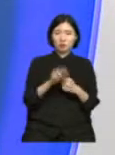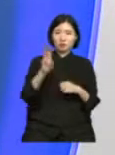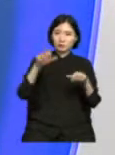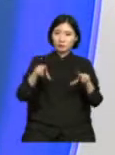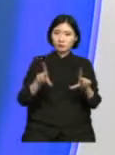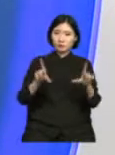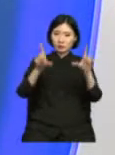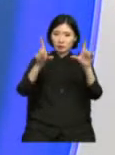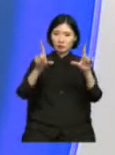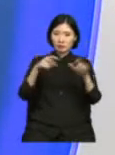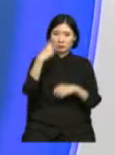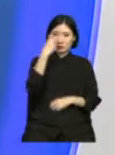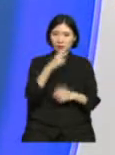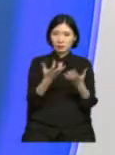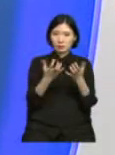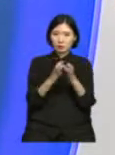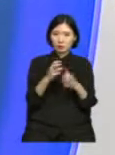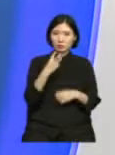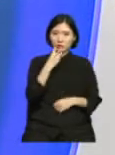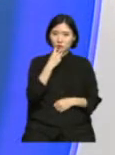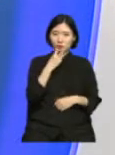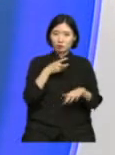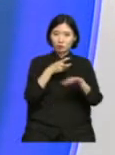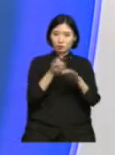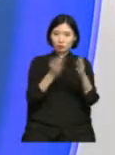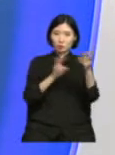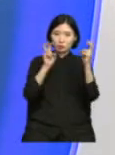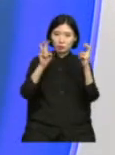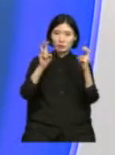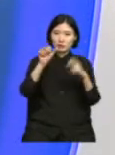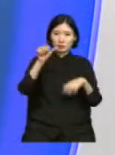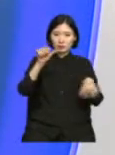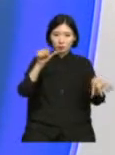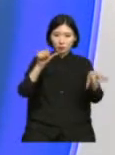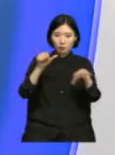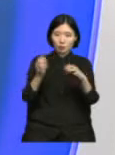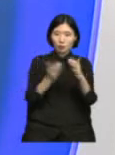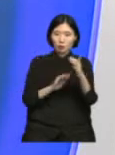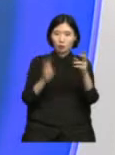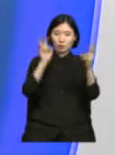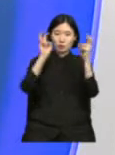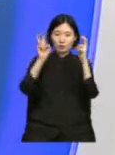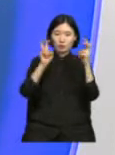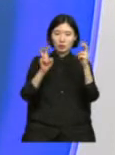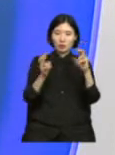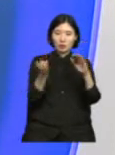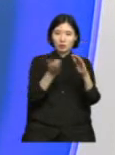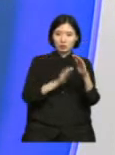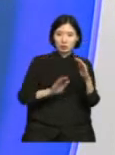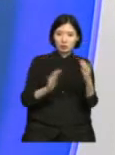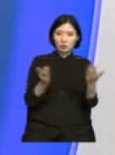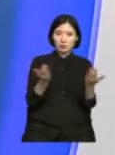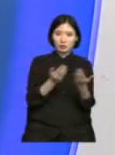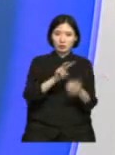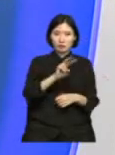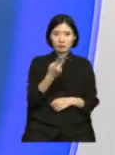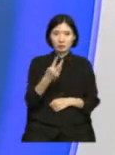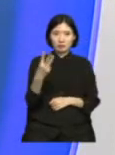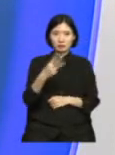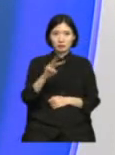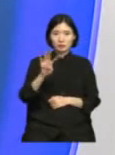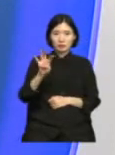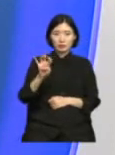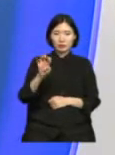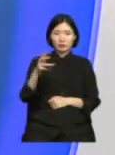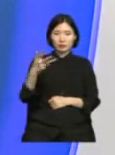30일이죠. 감사원이 서울교통공사를 비롯해 총 5개의 공공기관에서 정규직으로 전환된 3,048명